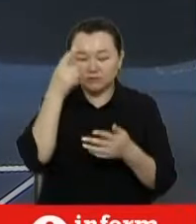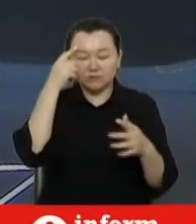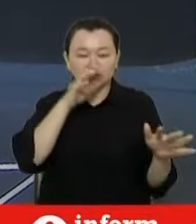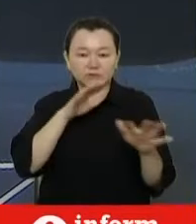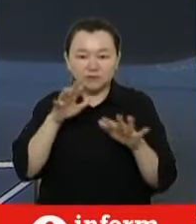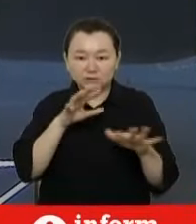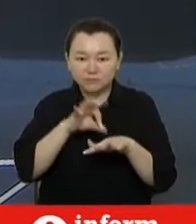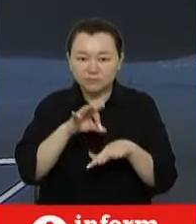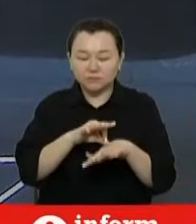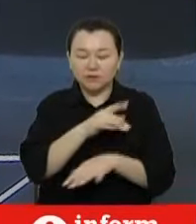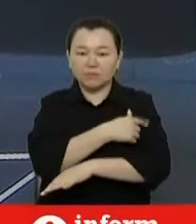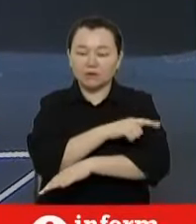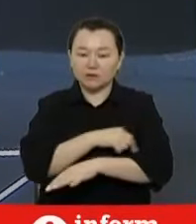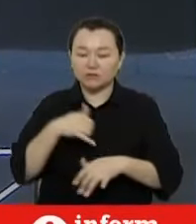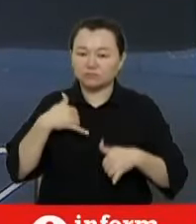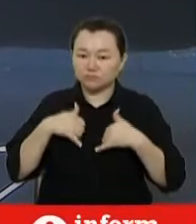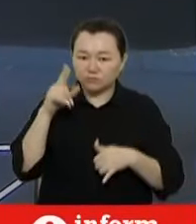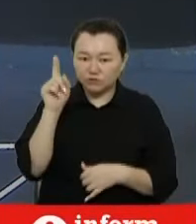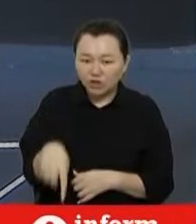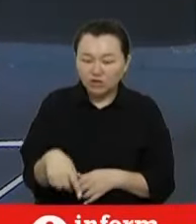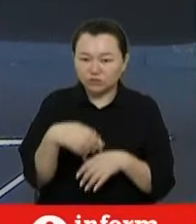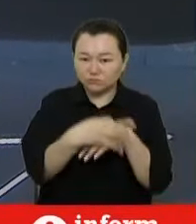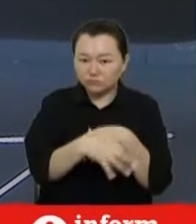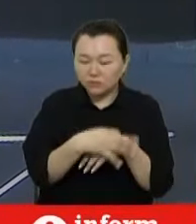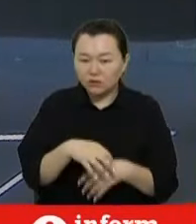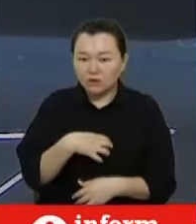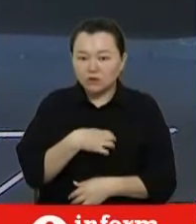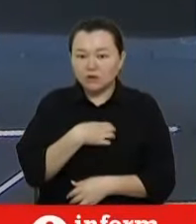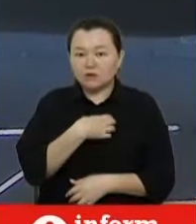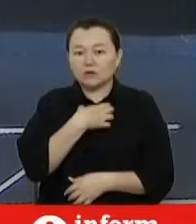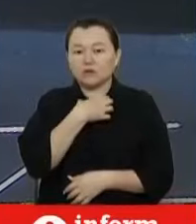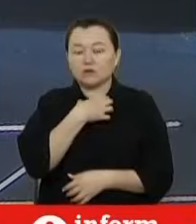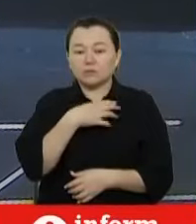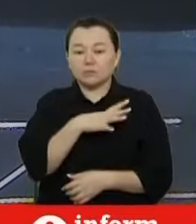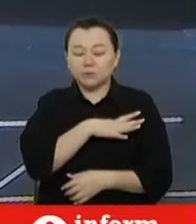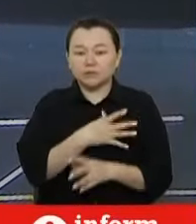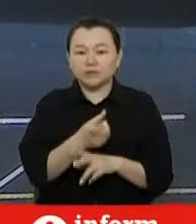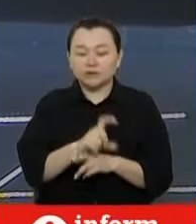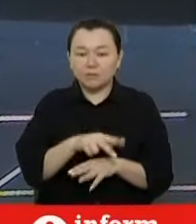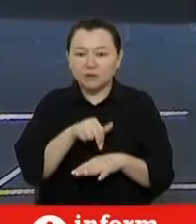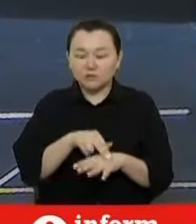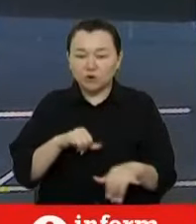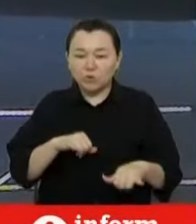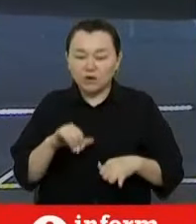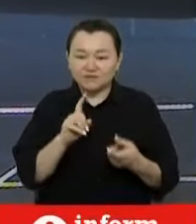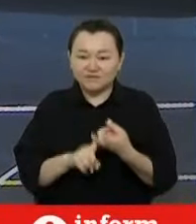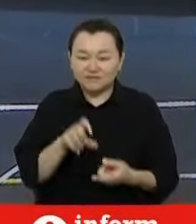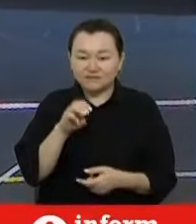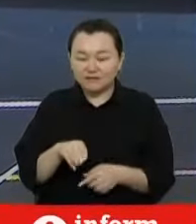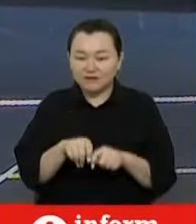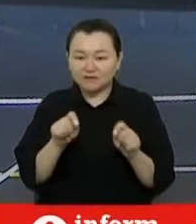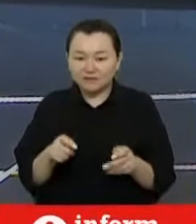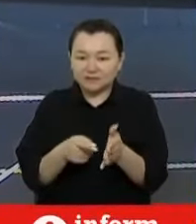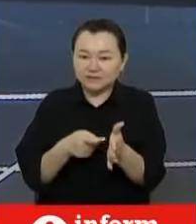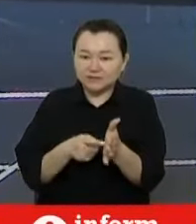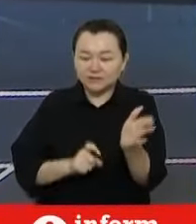Жәбірленушінің анасы баласын мұғалімдердің де кемсіткенін біліп, жағамды ұстадым деп отыр. Полиция қазір бұзақылық бабы бойынша іс қозғап тергеуді